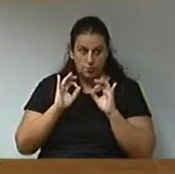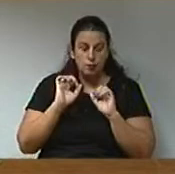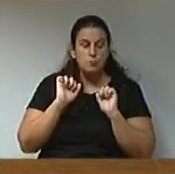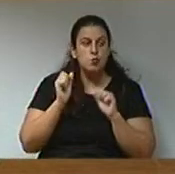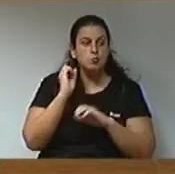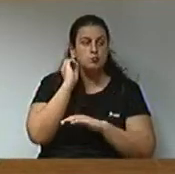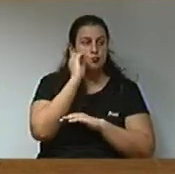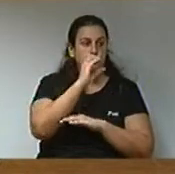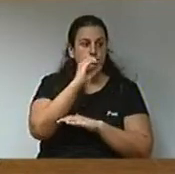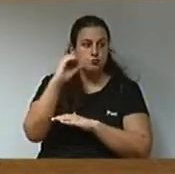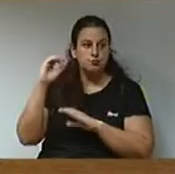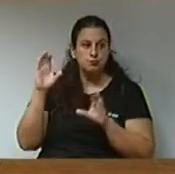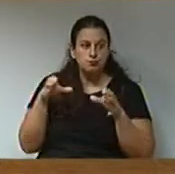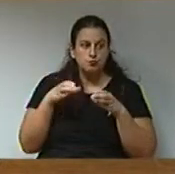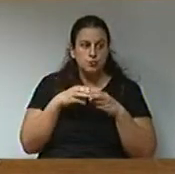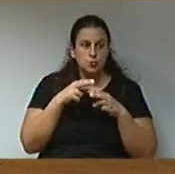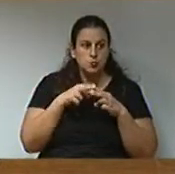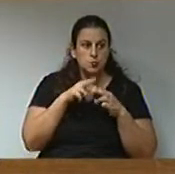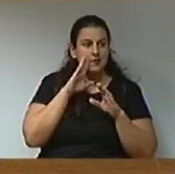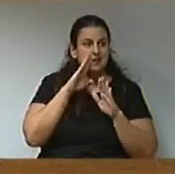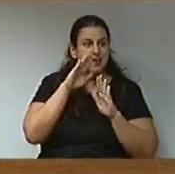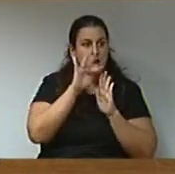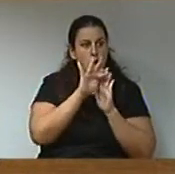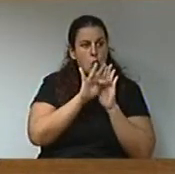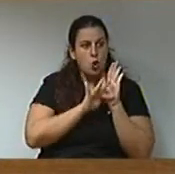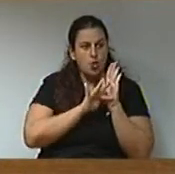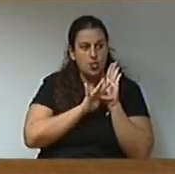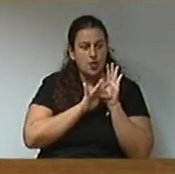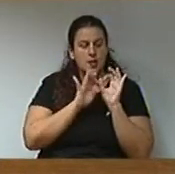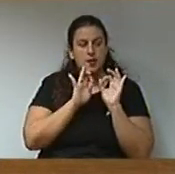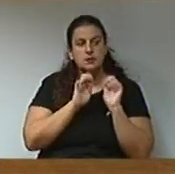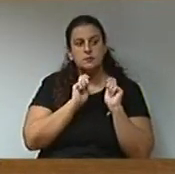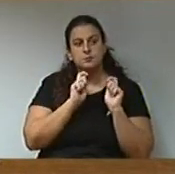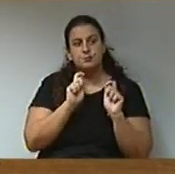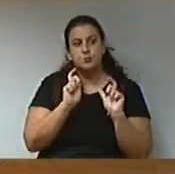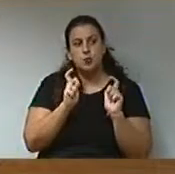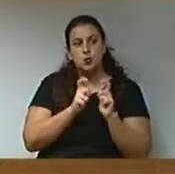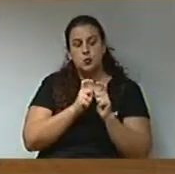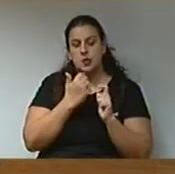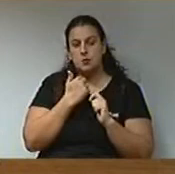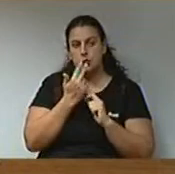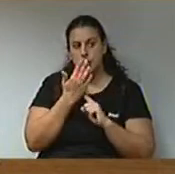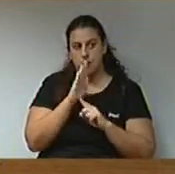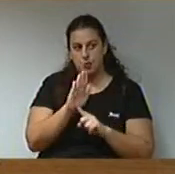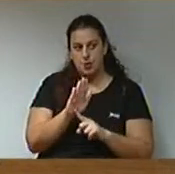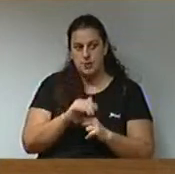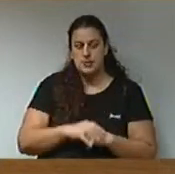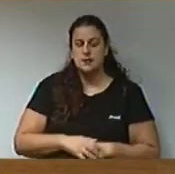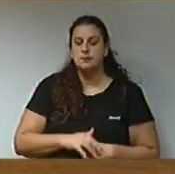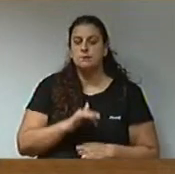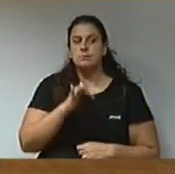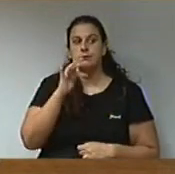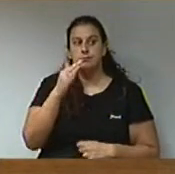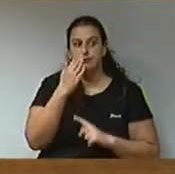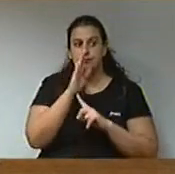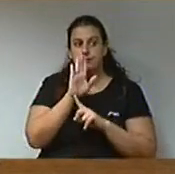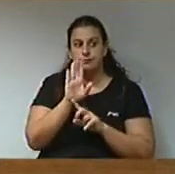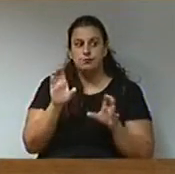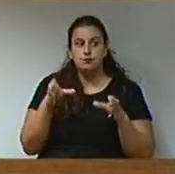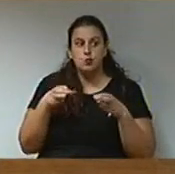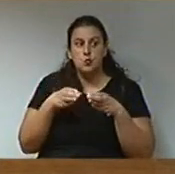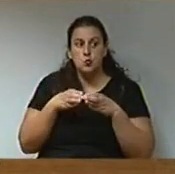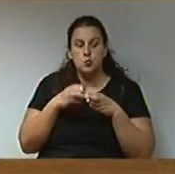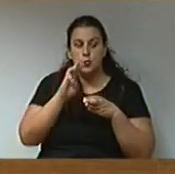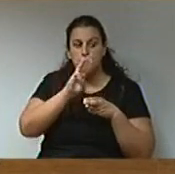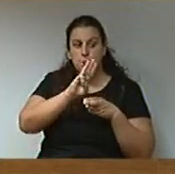intervenció dels grups parlamentaris d'acord amb l'ordre fixat per la Junta de Síndics. Té la paraula la síndica del grup